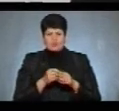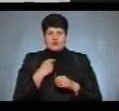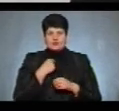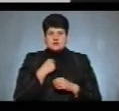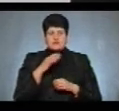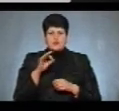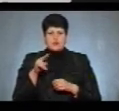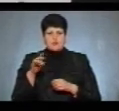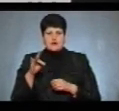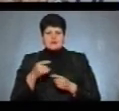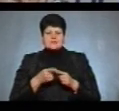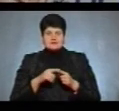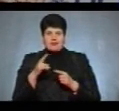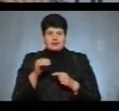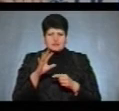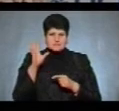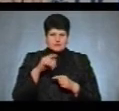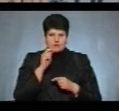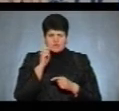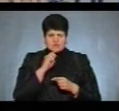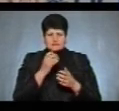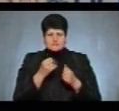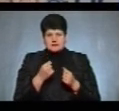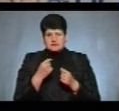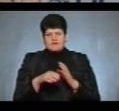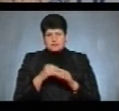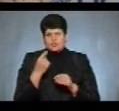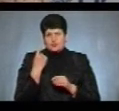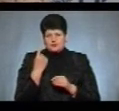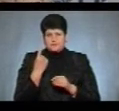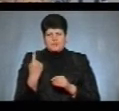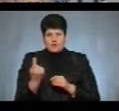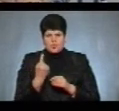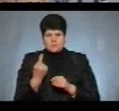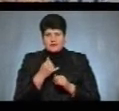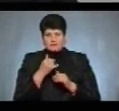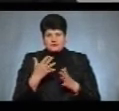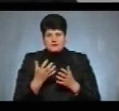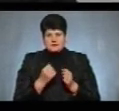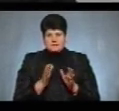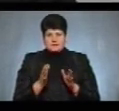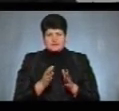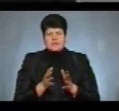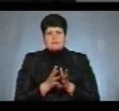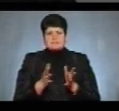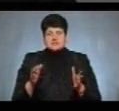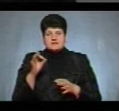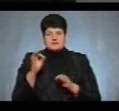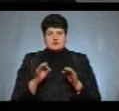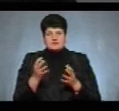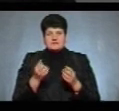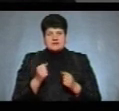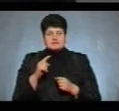зі всієї України. Взяти таку вибірку в межах однієї області, за словами Івана Мороняка, неможливо. Найбільший відсоток набрав